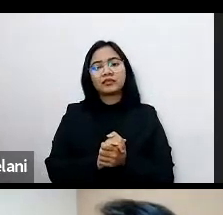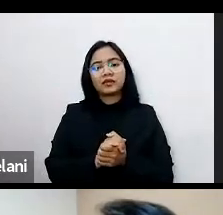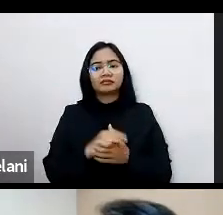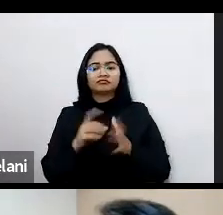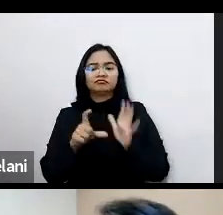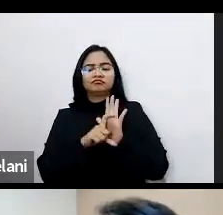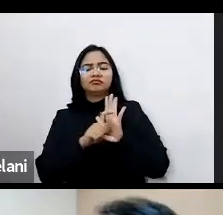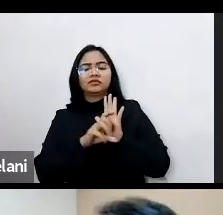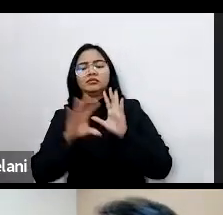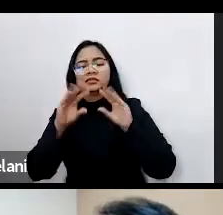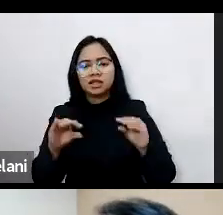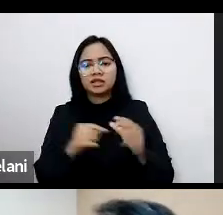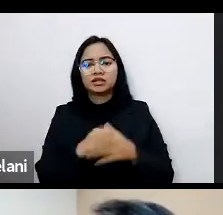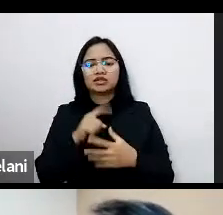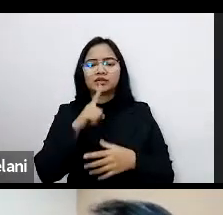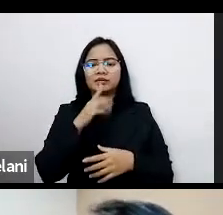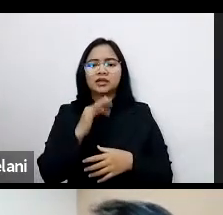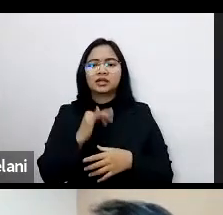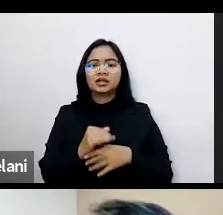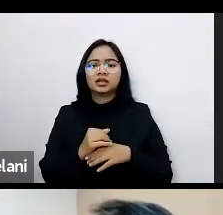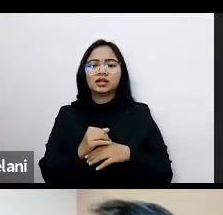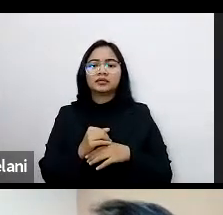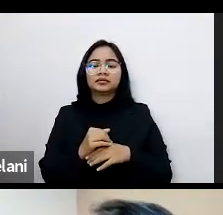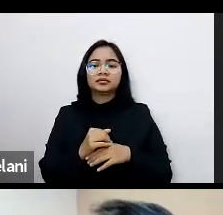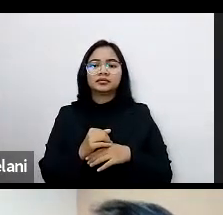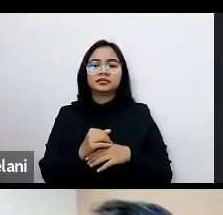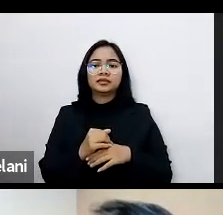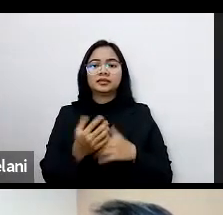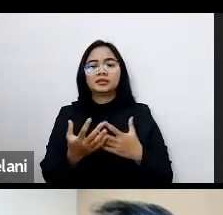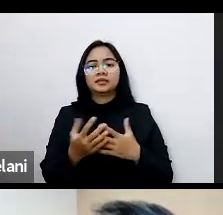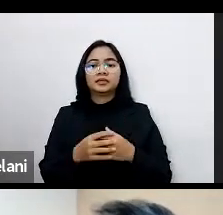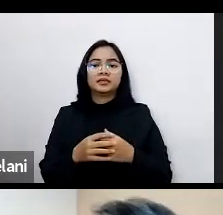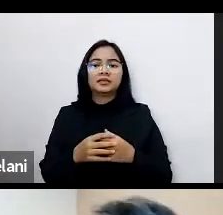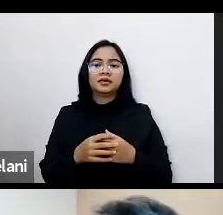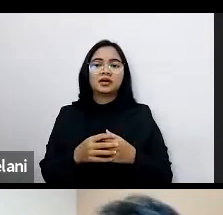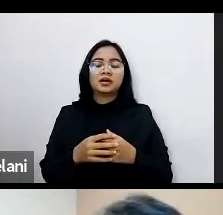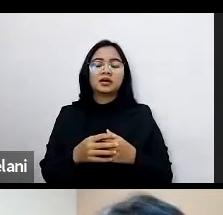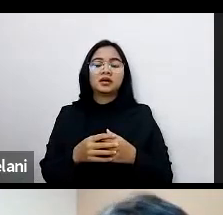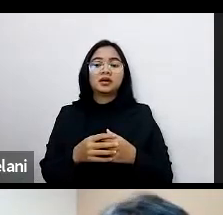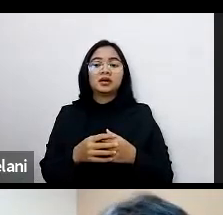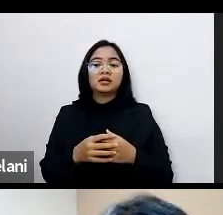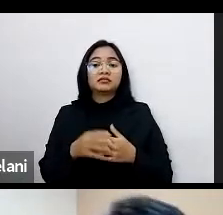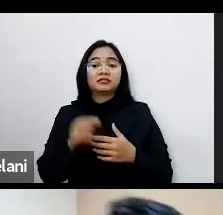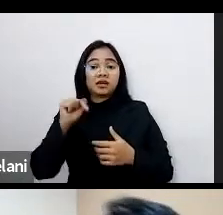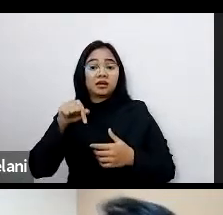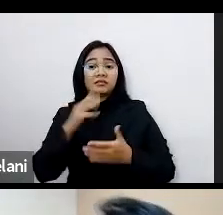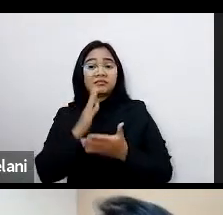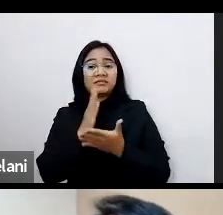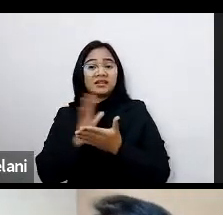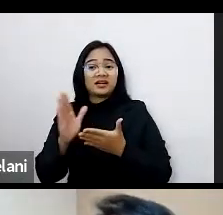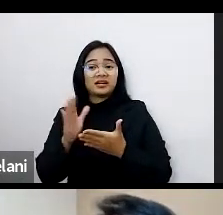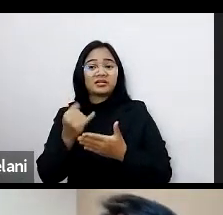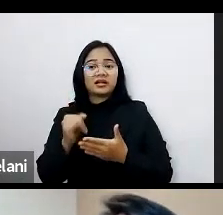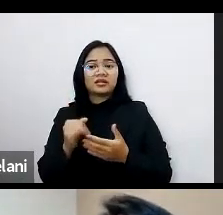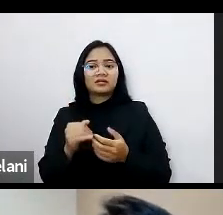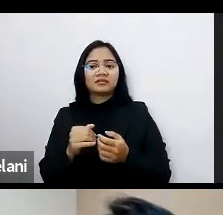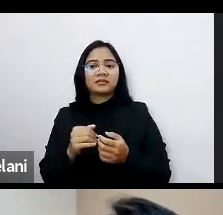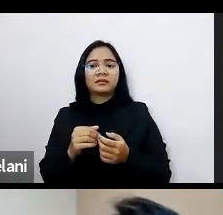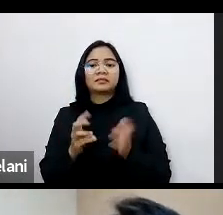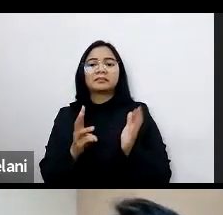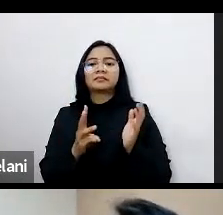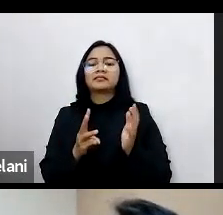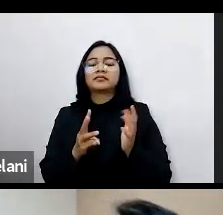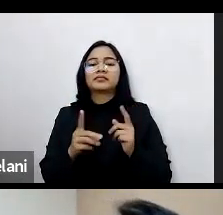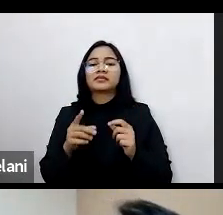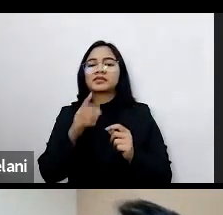kan juga apa bagian yang mungkin hampir sama antara baik laki-laki dan perempuan